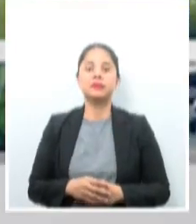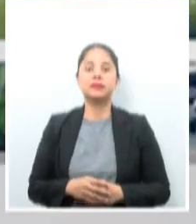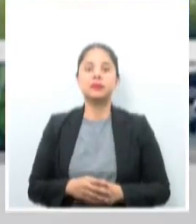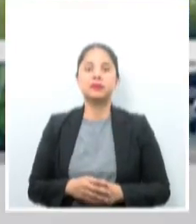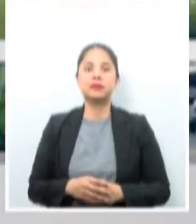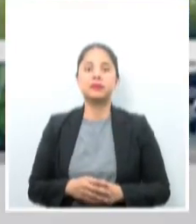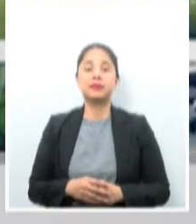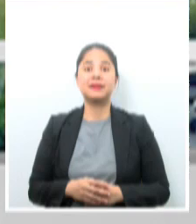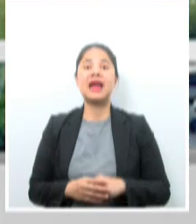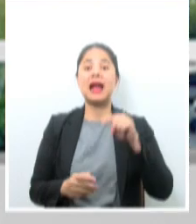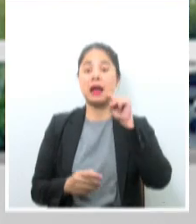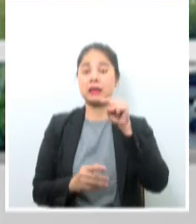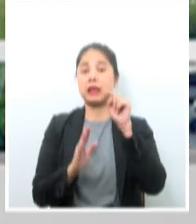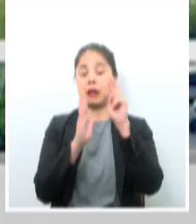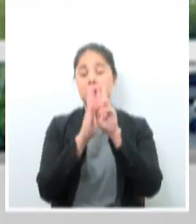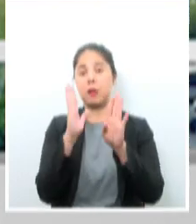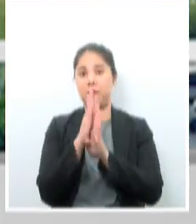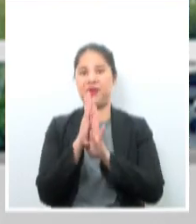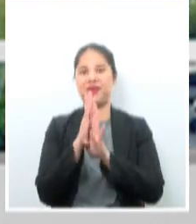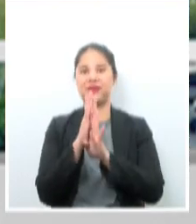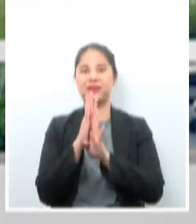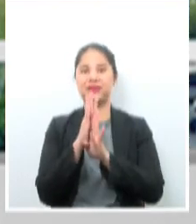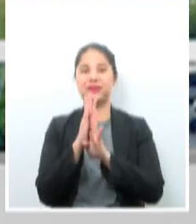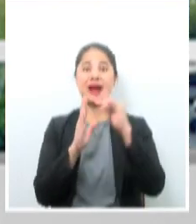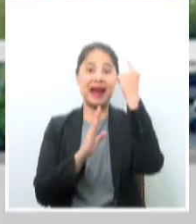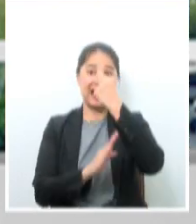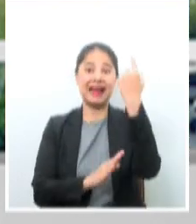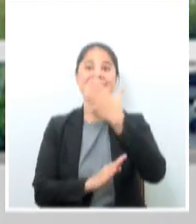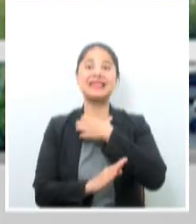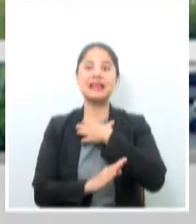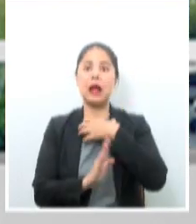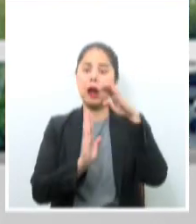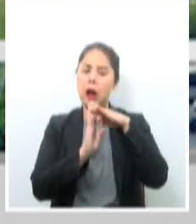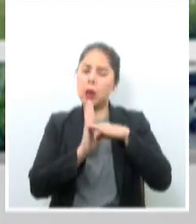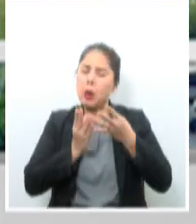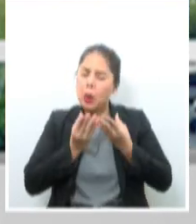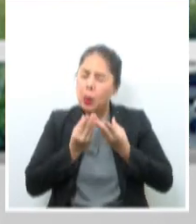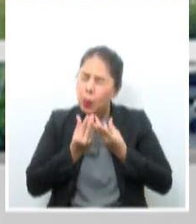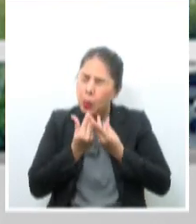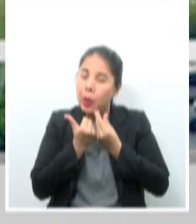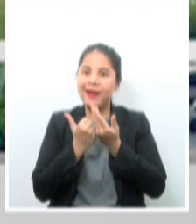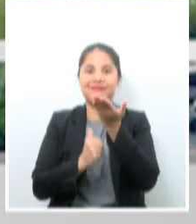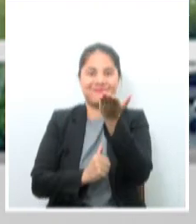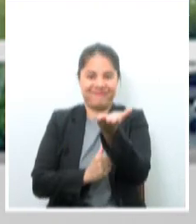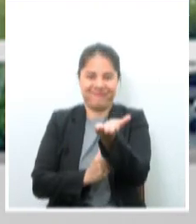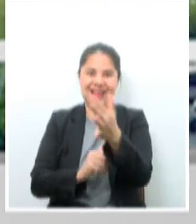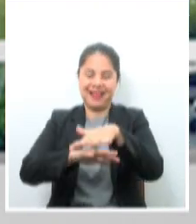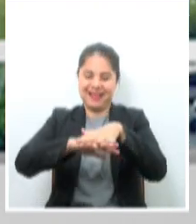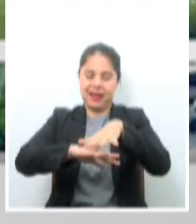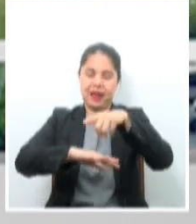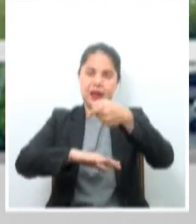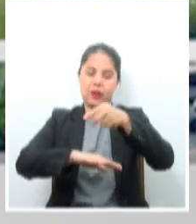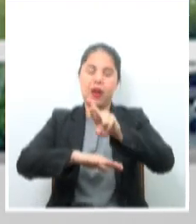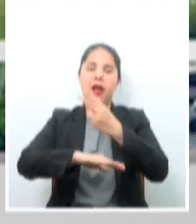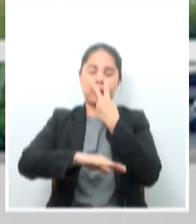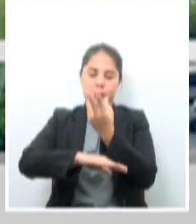ครับเมื่อสักครู่เป็นการใช้งาน V-Space โดยสังเขปนะครับถ้าคุณครูต้องการเข้าใจวิธีการใช้งานมากขึ้นนะครับสามารถสแกน QR Code ที่ขึ้นบนหน้าจอนี้ได้เลยนะครับ